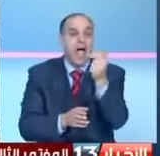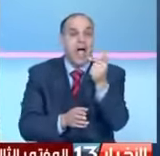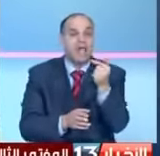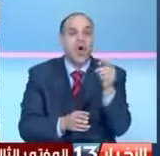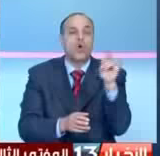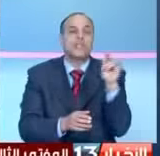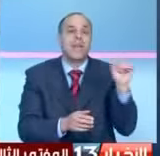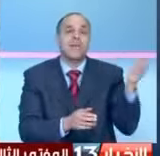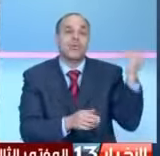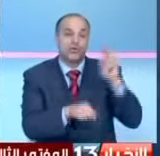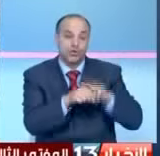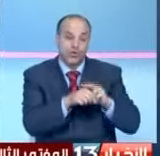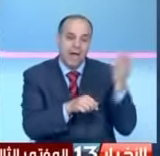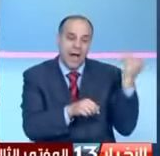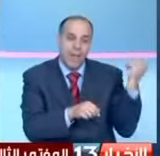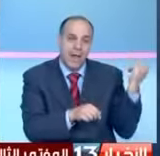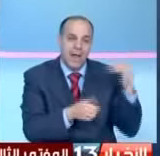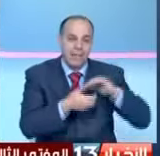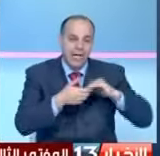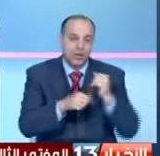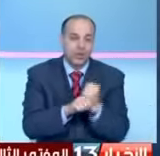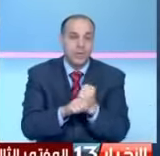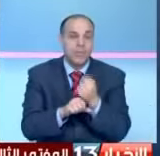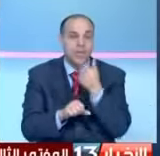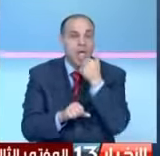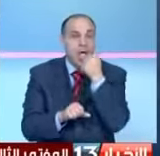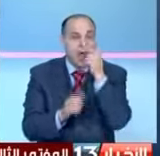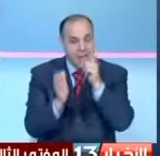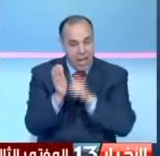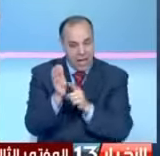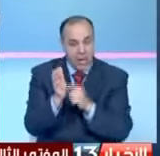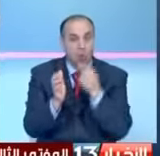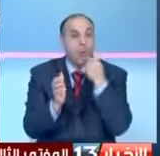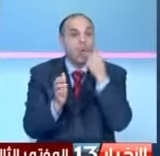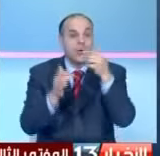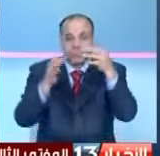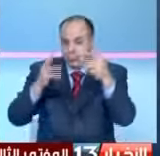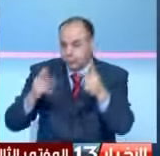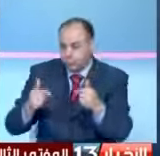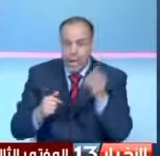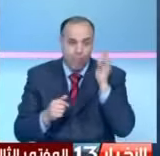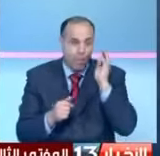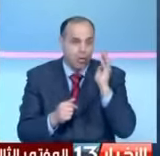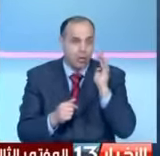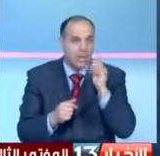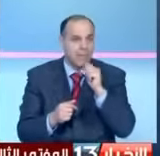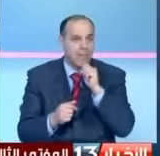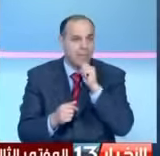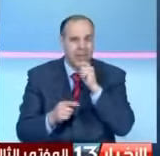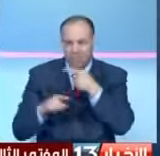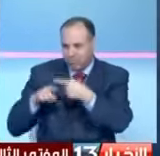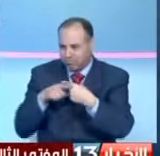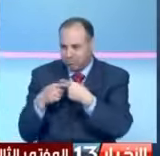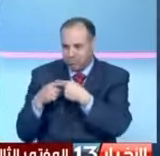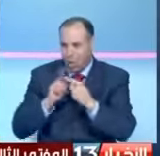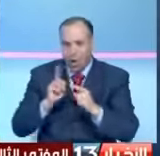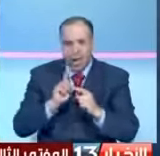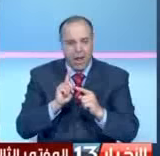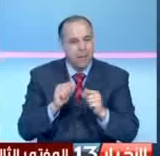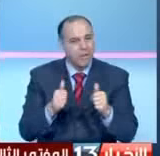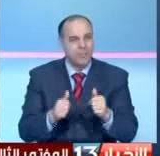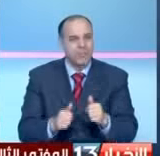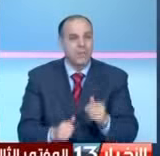حسين العباس الأمين العام السابق للاتحاد، والذي أكد أن نتائج المؤتمر لا تعني الانقسام بين